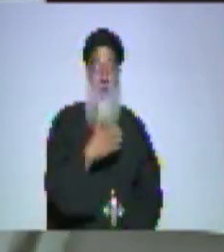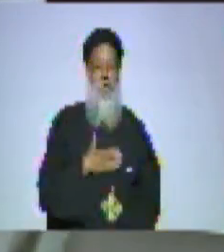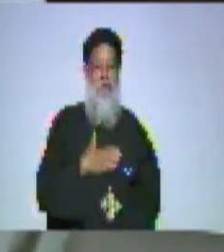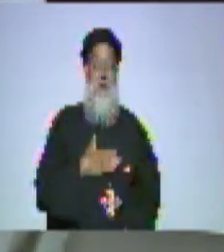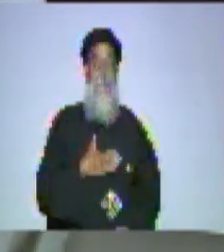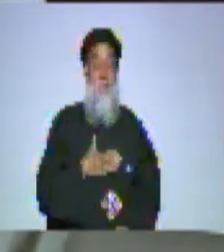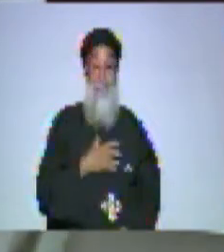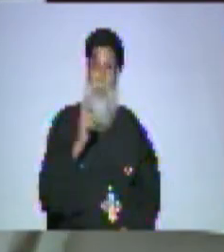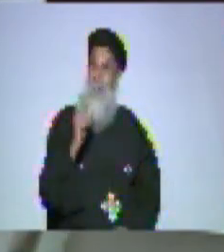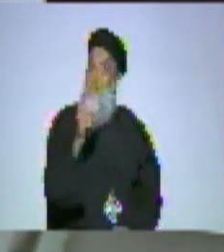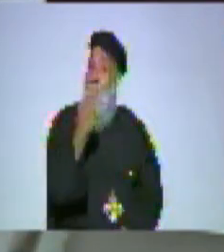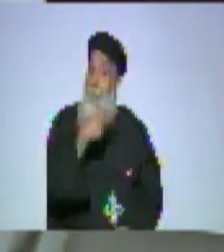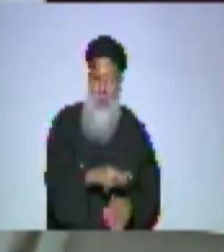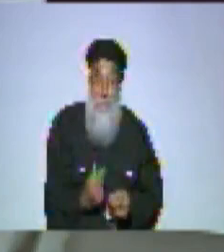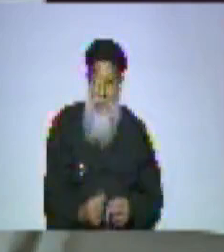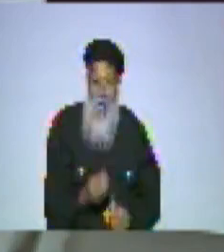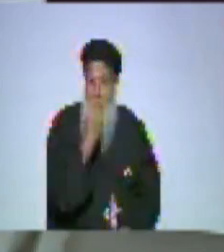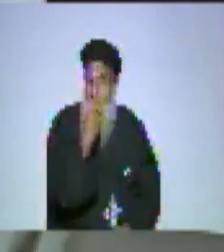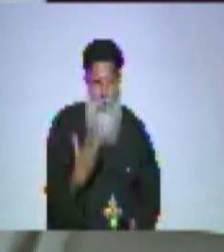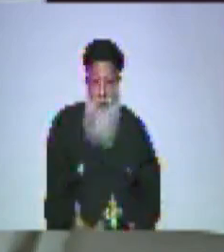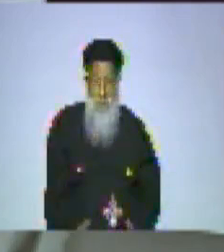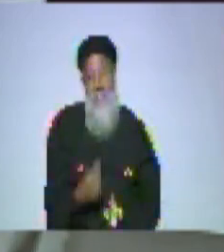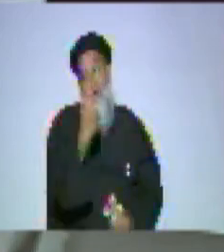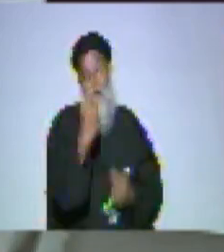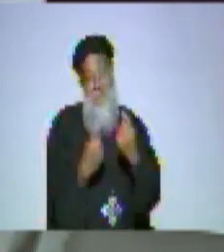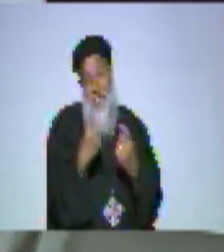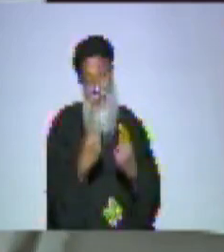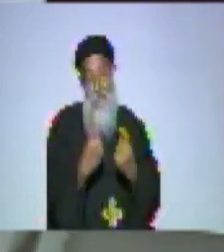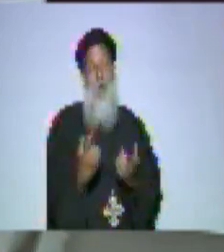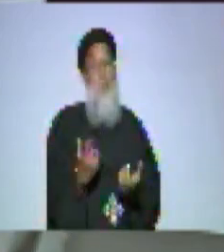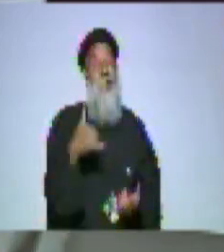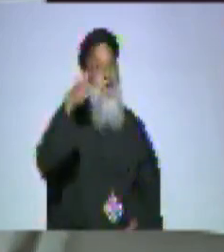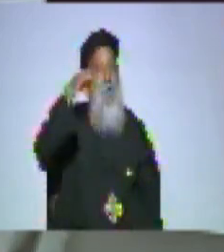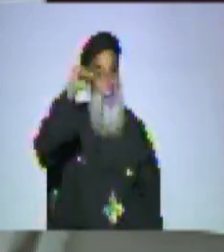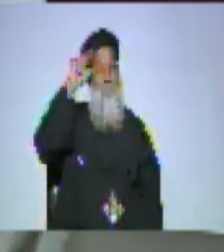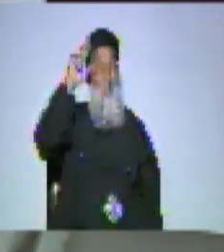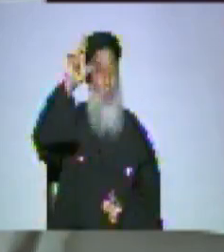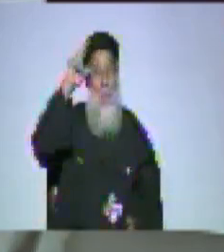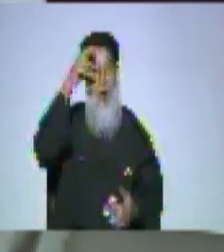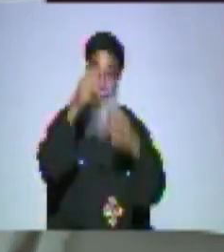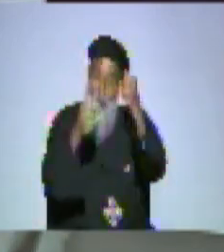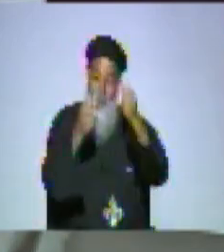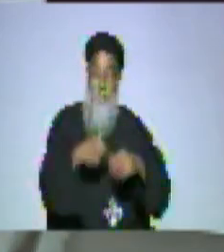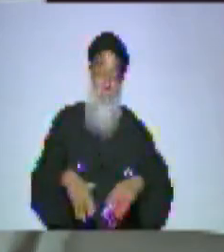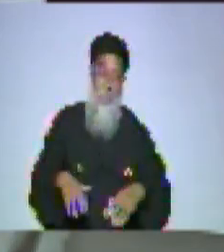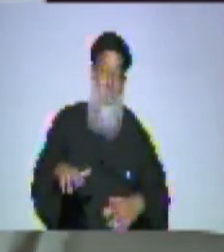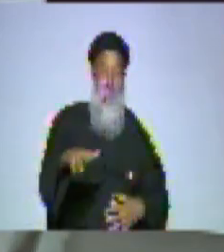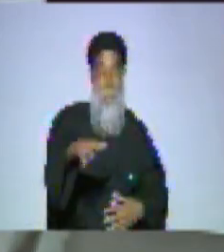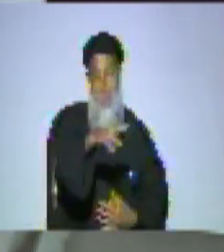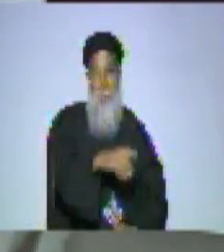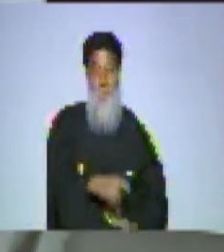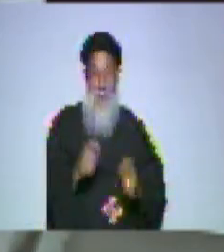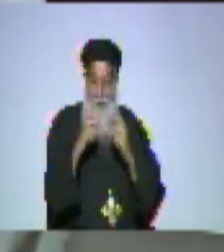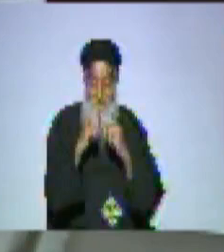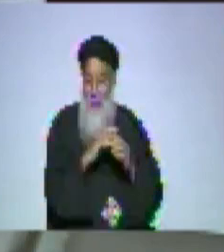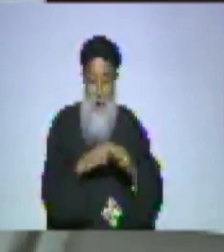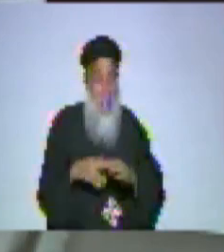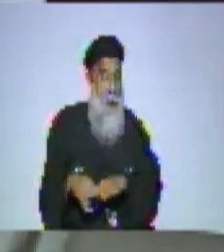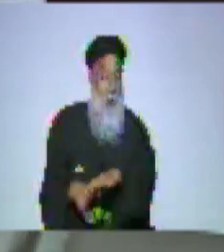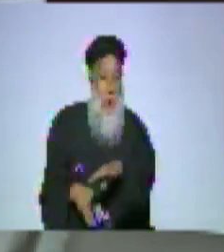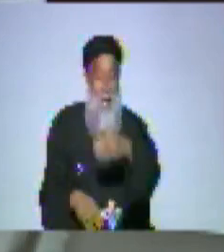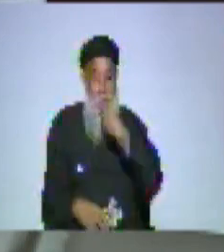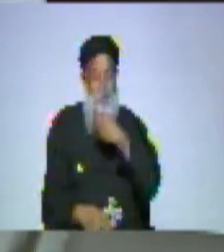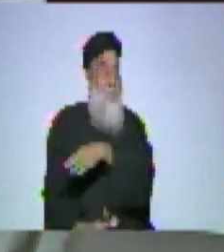تفيد الانسان وبعضها او اللي يتبقى منها يعني يفيد الحيوان لكن